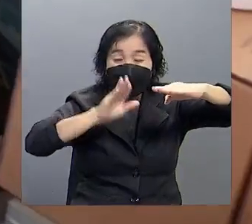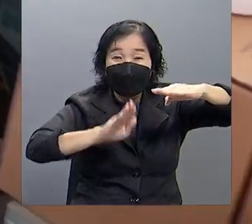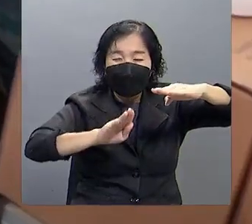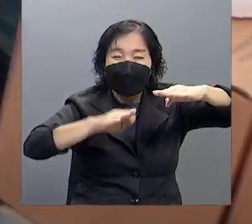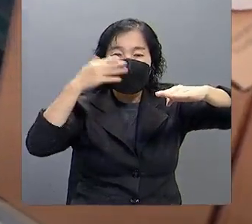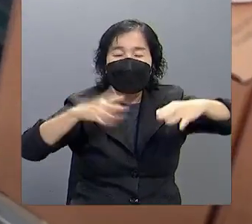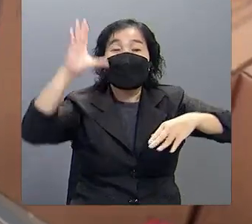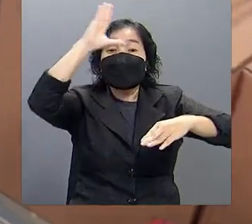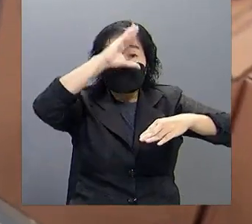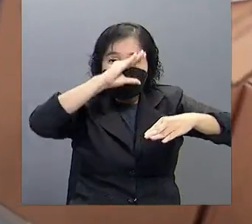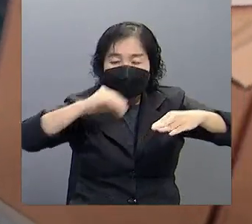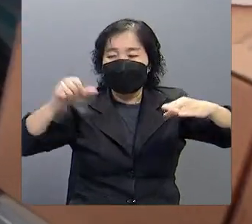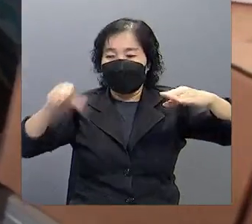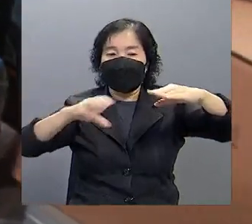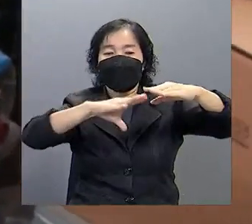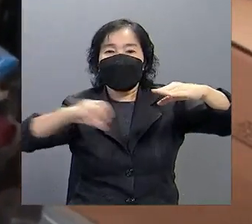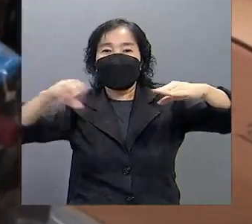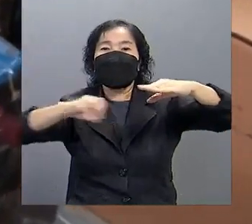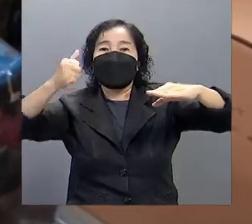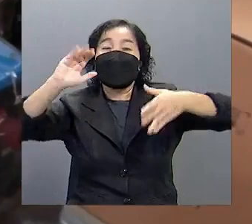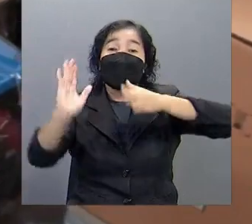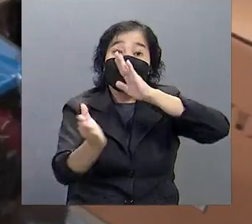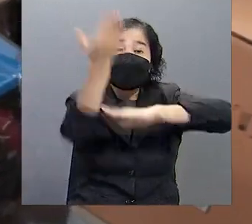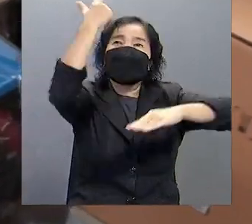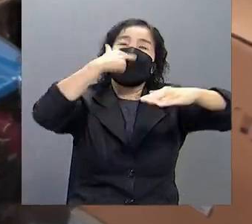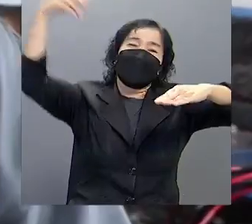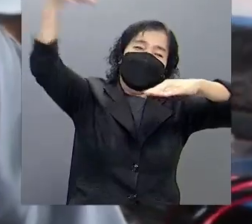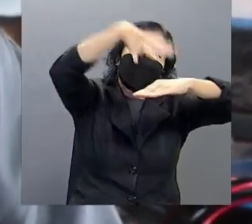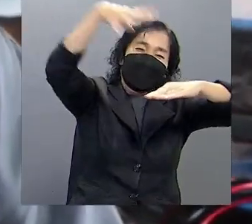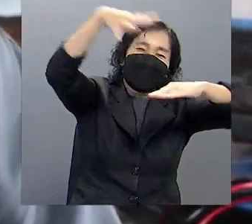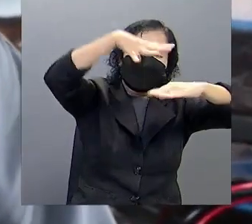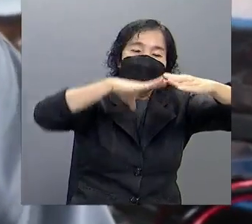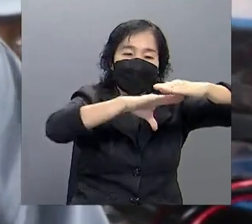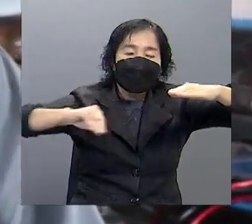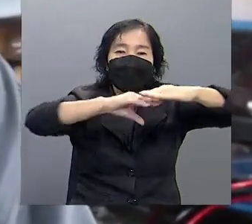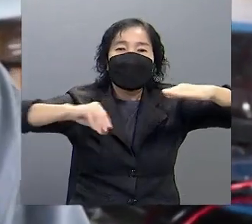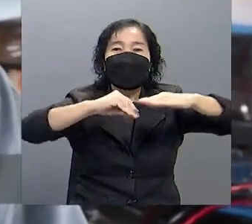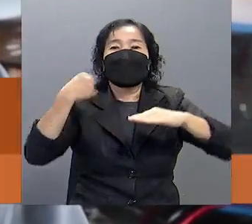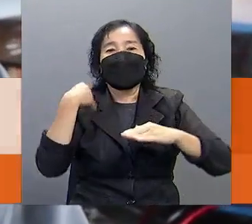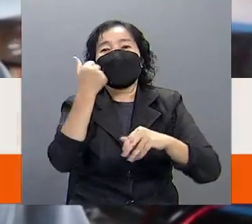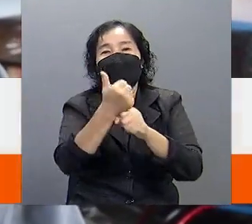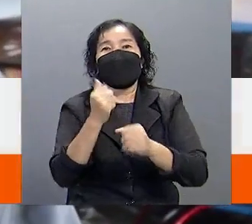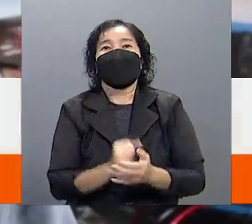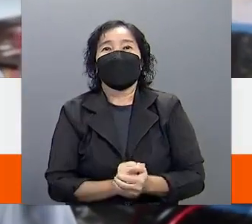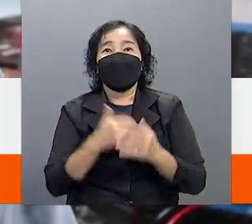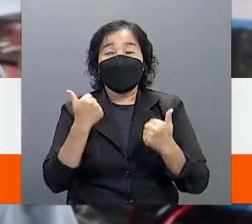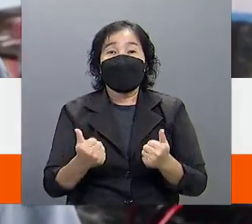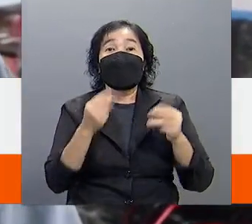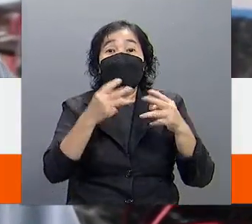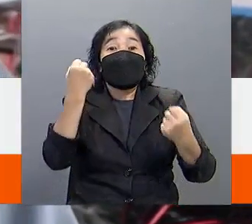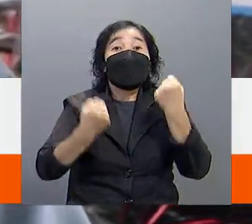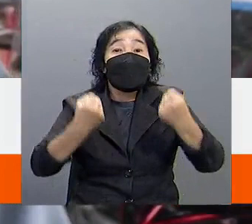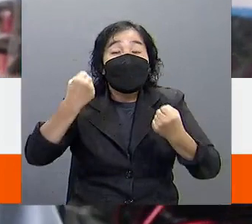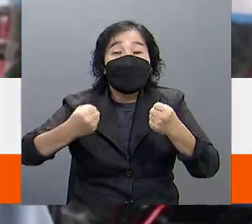ไฟฟ้าจากแสงอาทิตย์เพื่อจ่ายให้กับรถยนต์ไฟฟ้าด้วยค่ะก็อ่านี่ส่วนต้องการใช้รถไฟฟ้านะครับต้องที่จะ